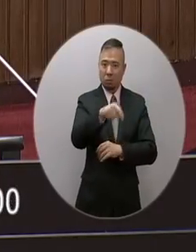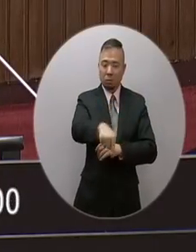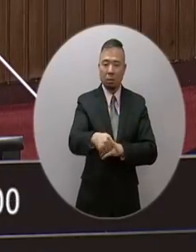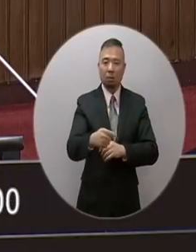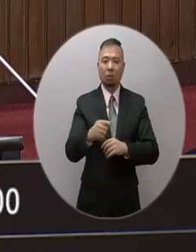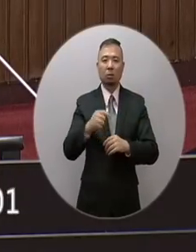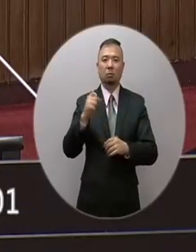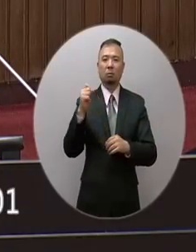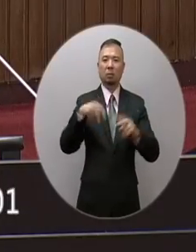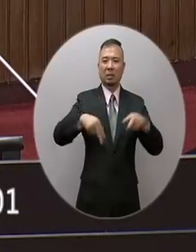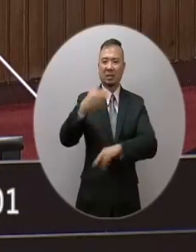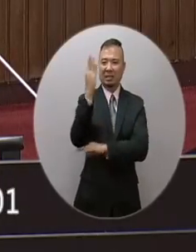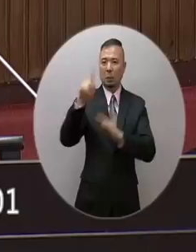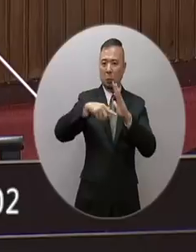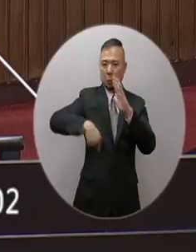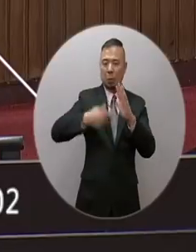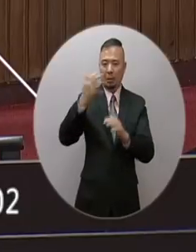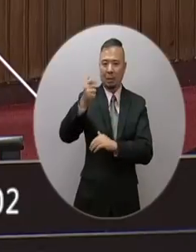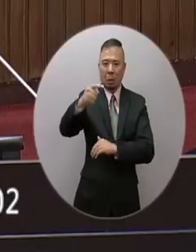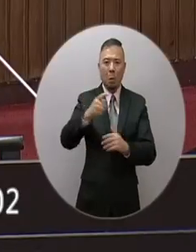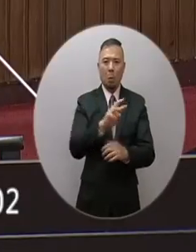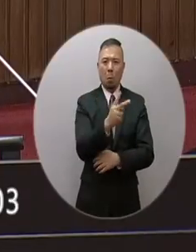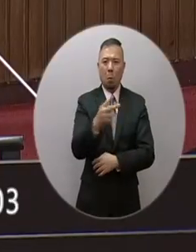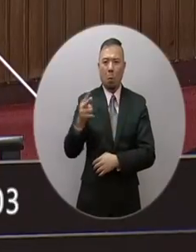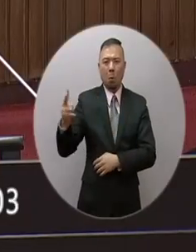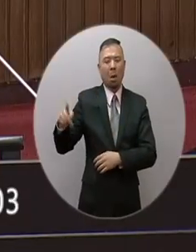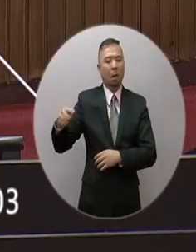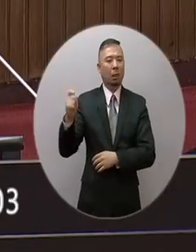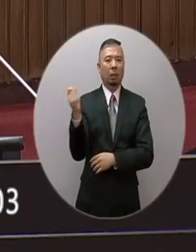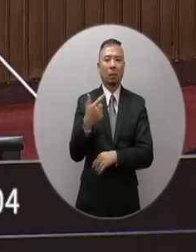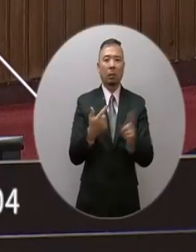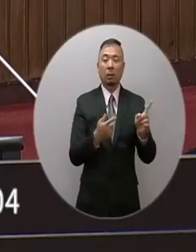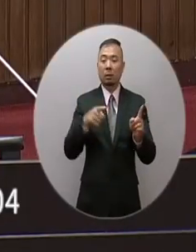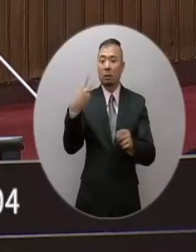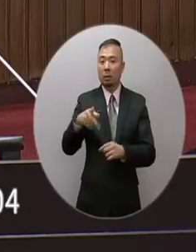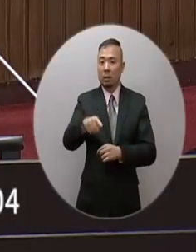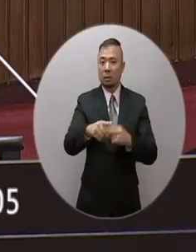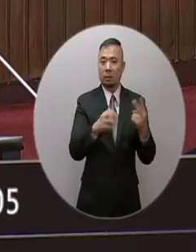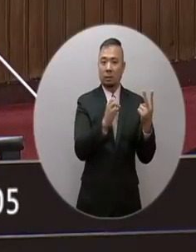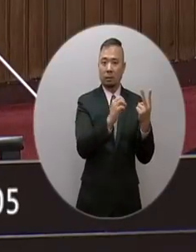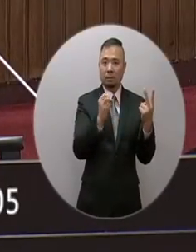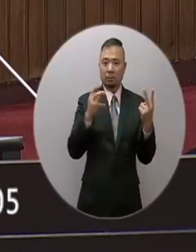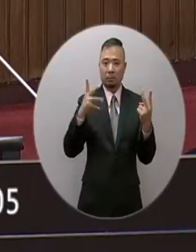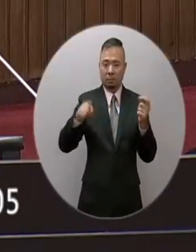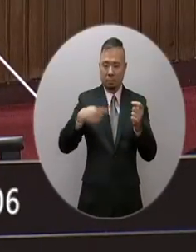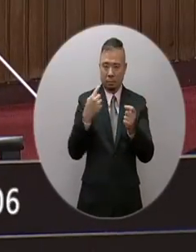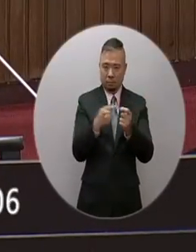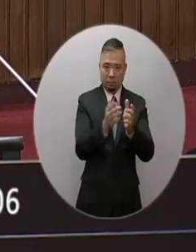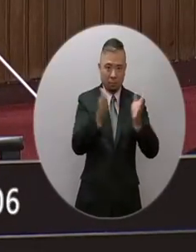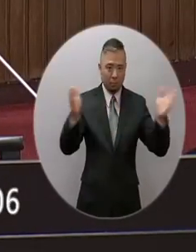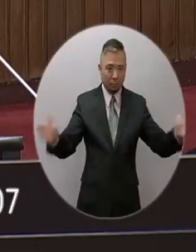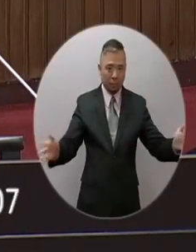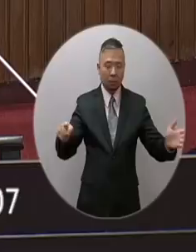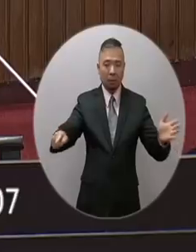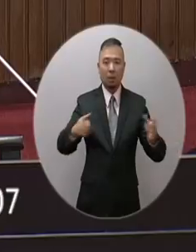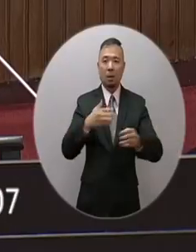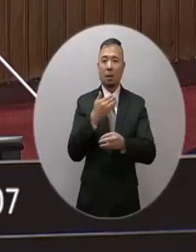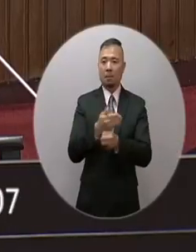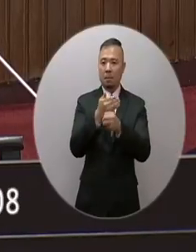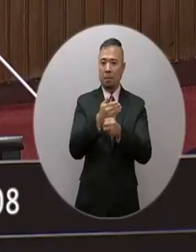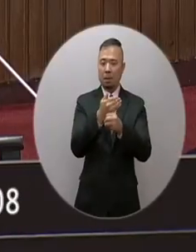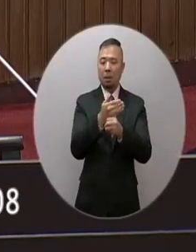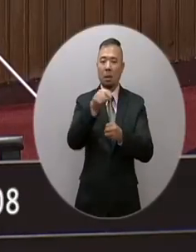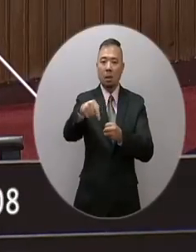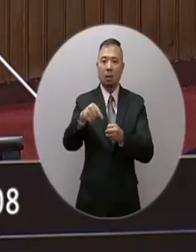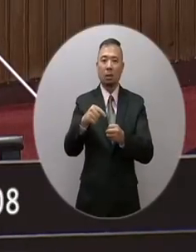长。2008年到2016年间，马总统也更换了六任的行政